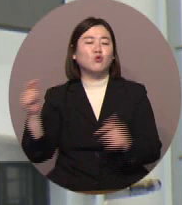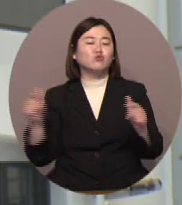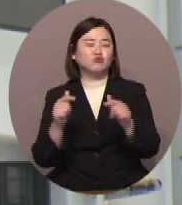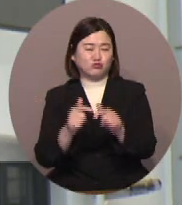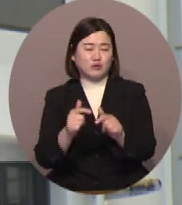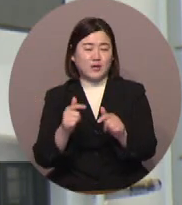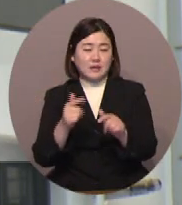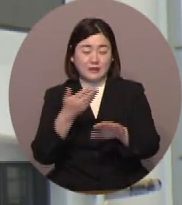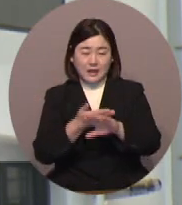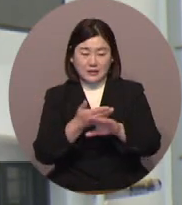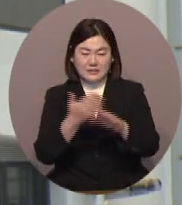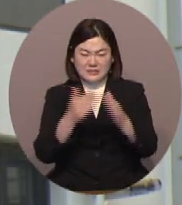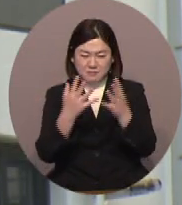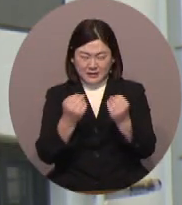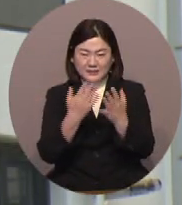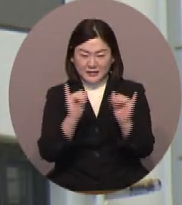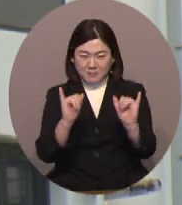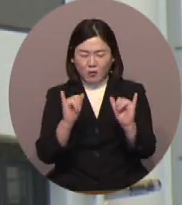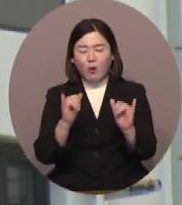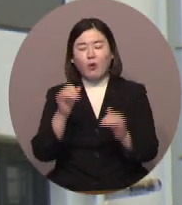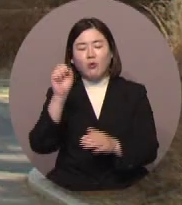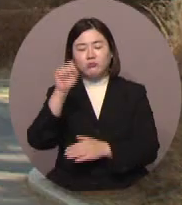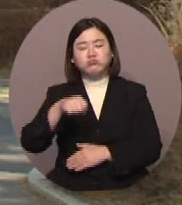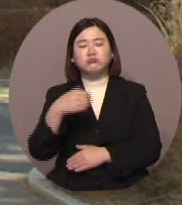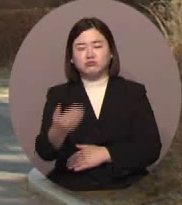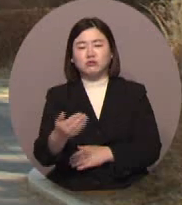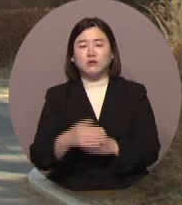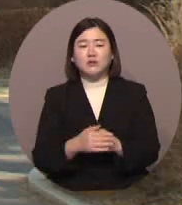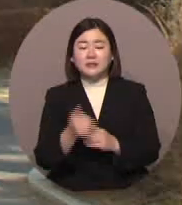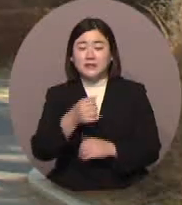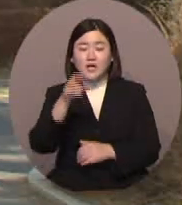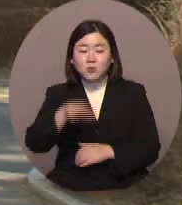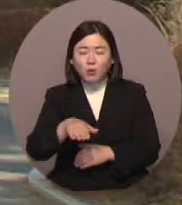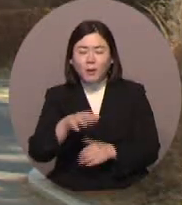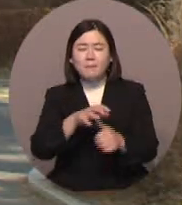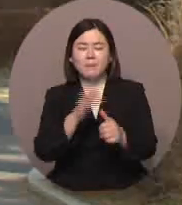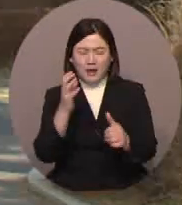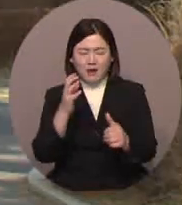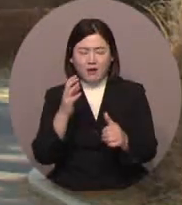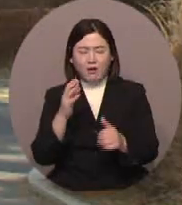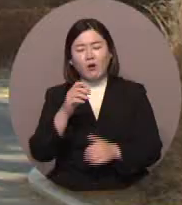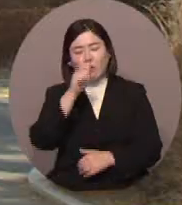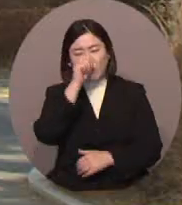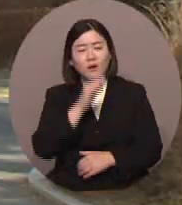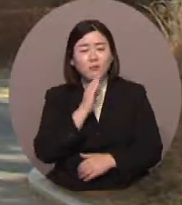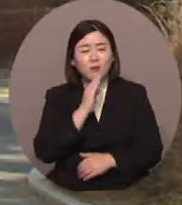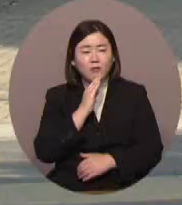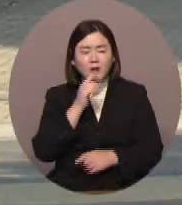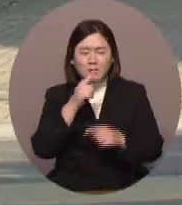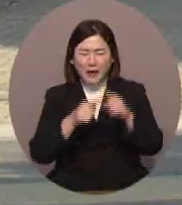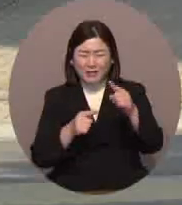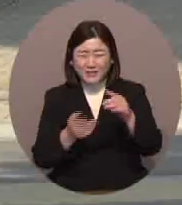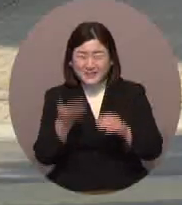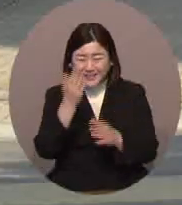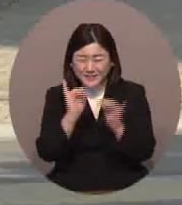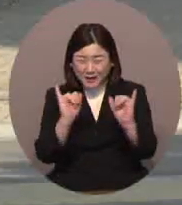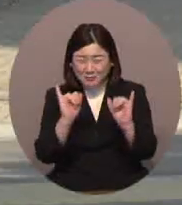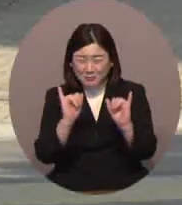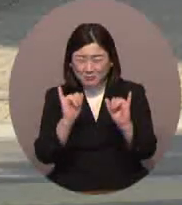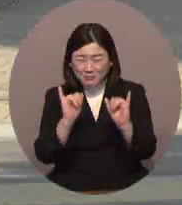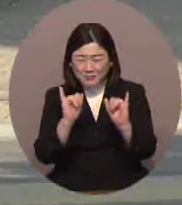완화되고 다주택자에게도 대출이 허용됩니다. 세종시는 이번 해제 조치를 환영하는 한편 절반 이상이